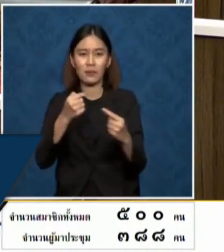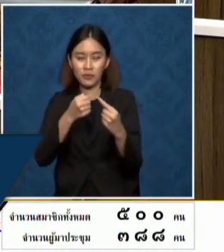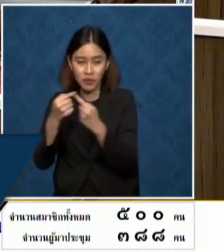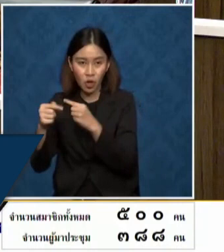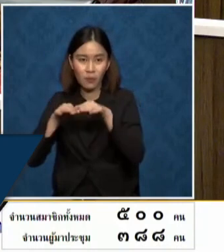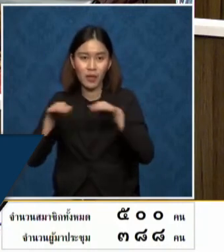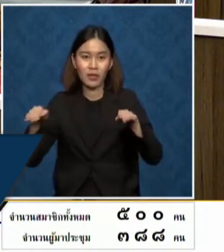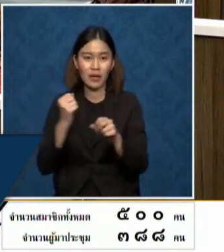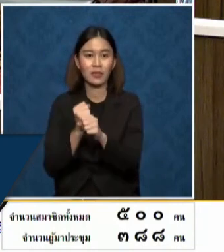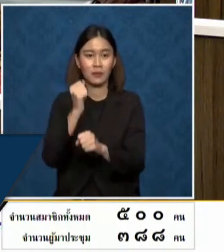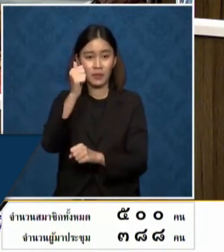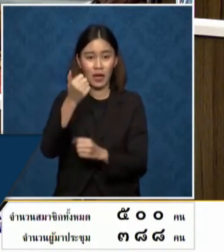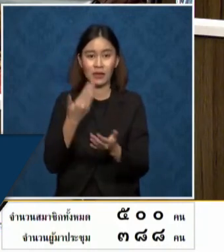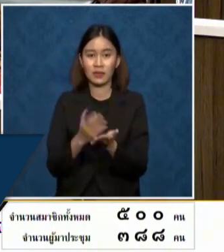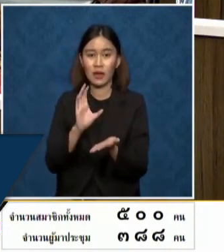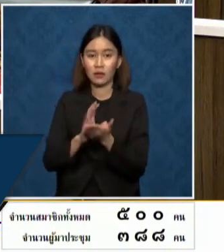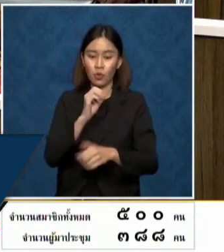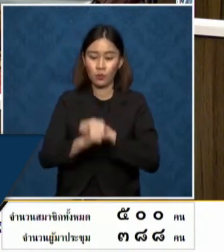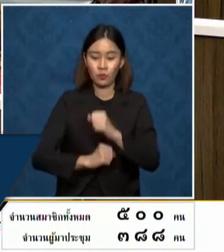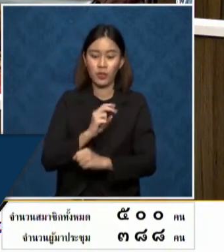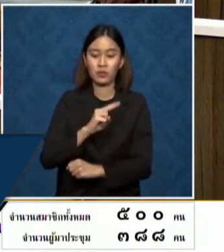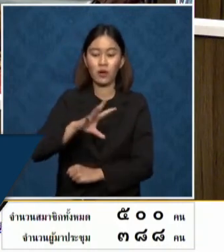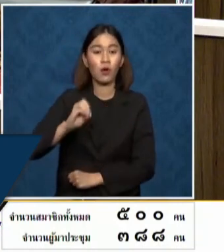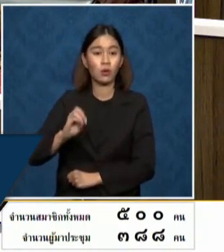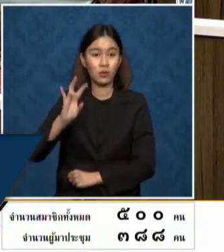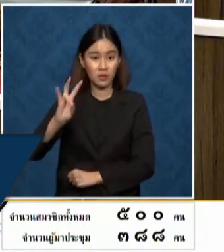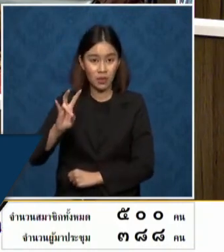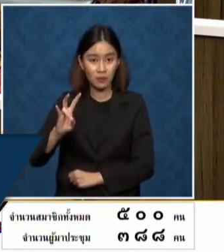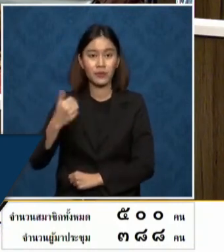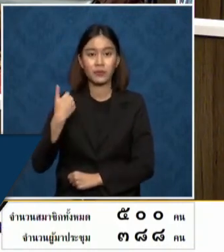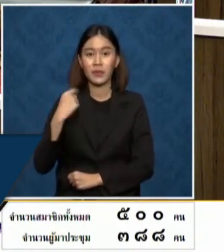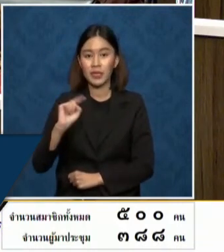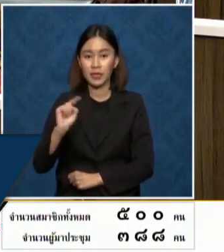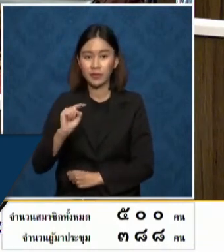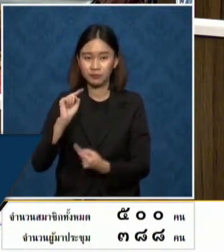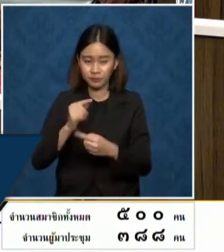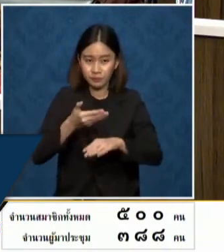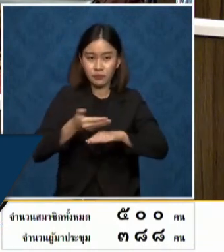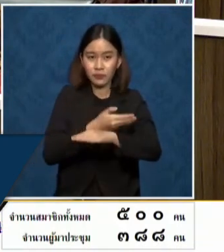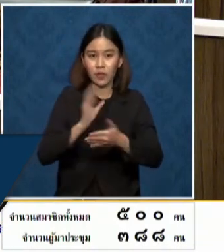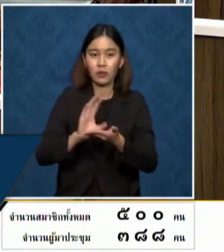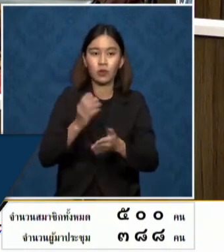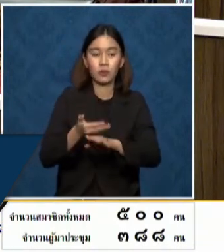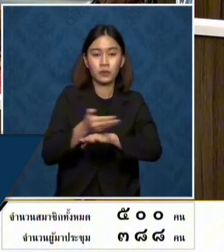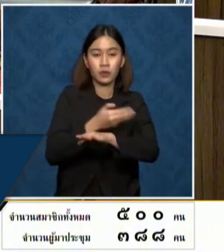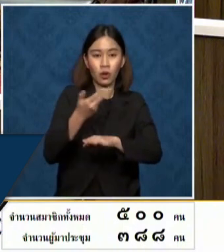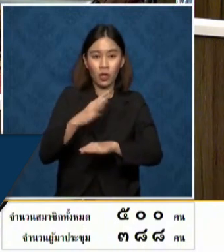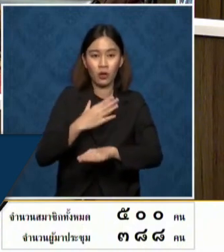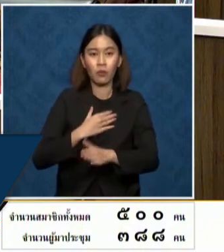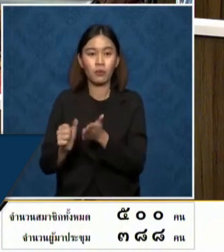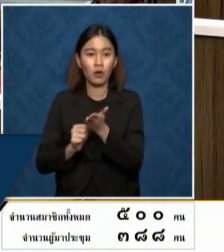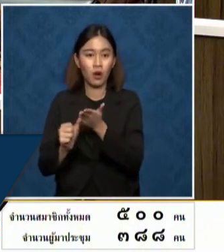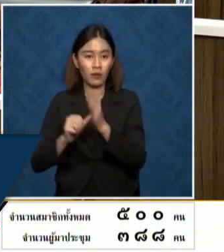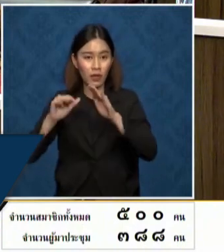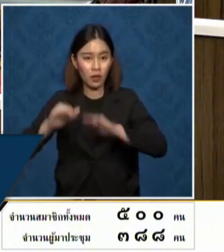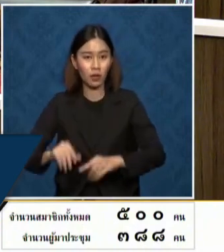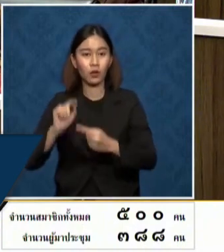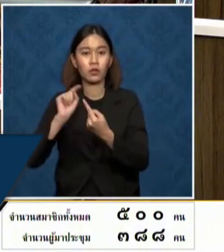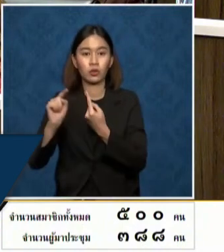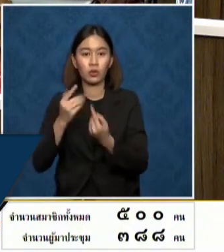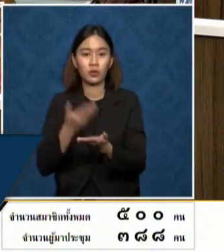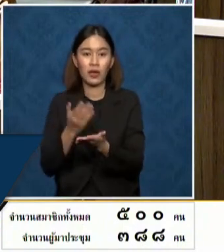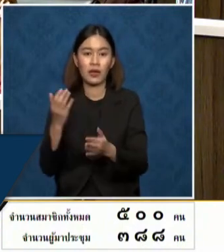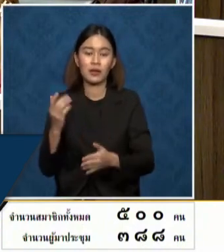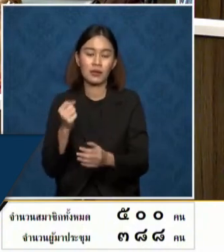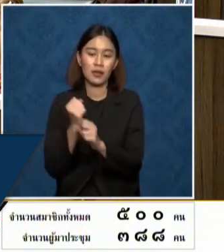มีประสิทธิภาพงบประมาณปี 2567มีการใช้พังกอดไปแล้วบ้างซึ่งผมขอปรับลดในส่วนงบประมาณของ